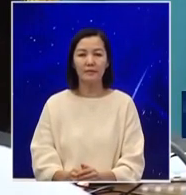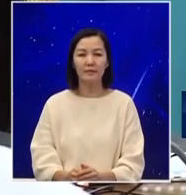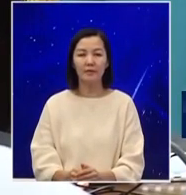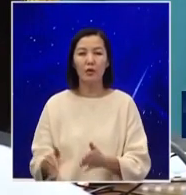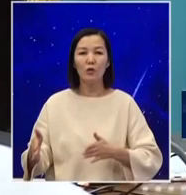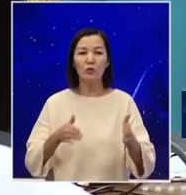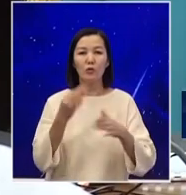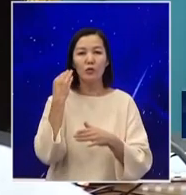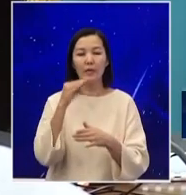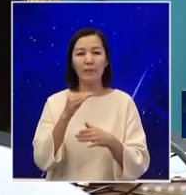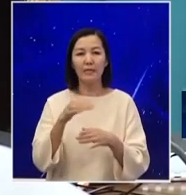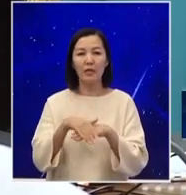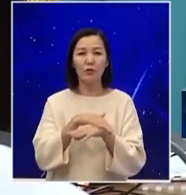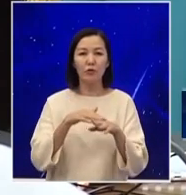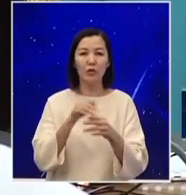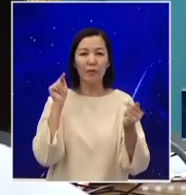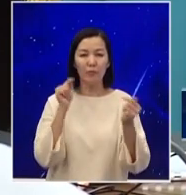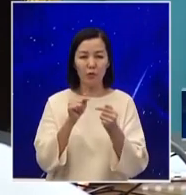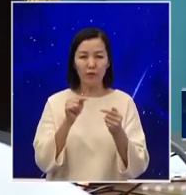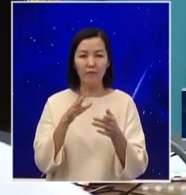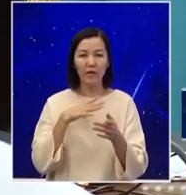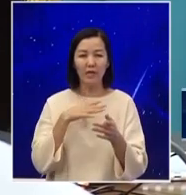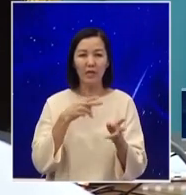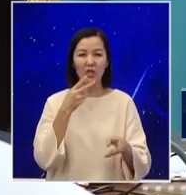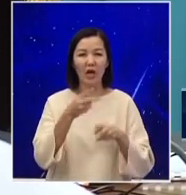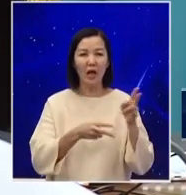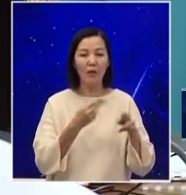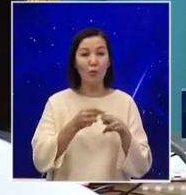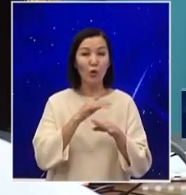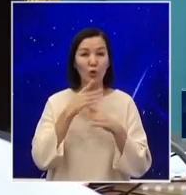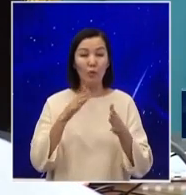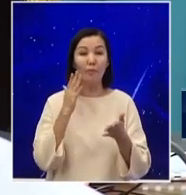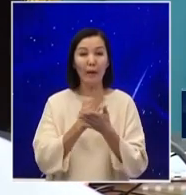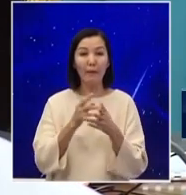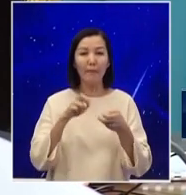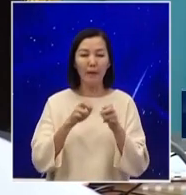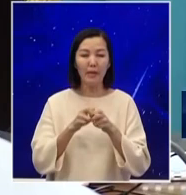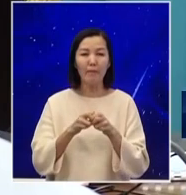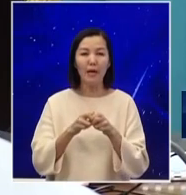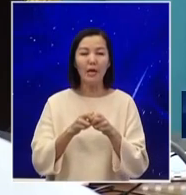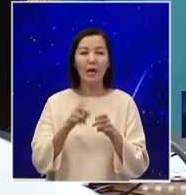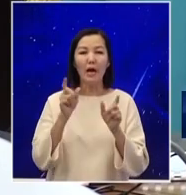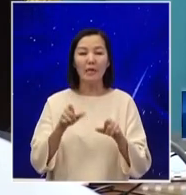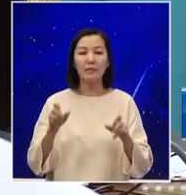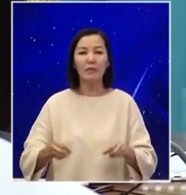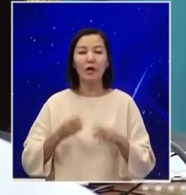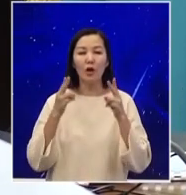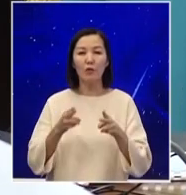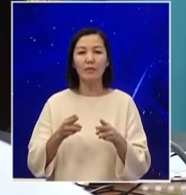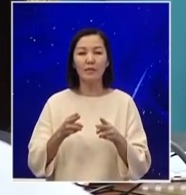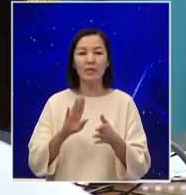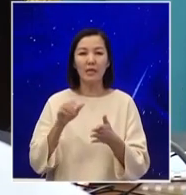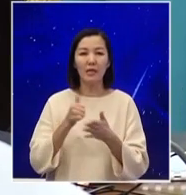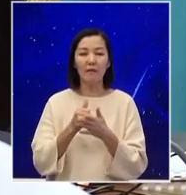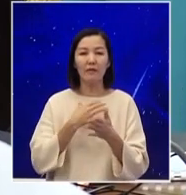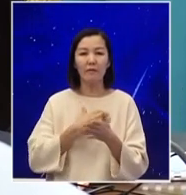Жол сапасына тұрғындар наразылығы әлі басылған жоқ. Бұл расымен бар проблема біздегі. Жол сапасы азаматтардың қауіпсіздігінің кепілі.